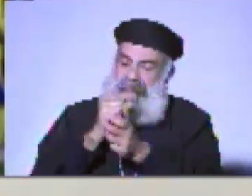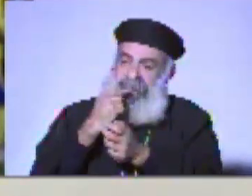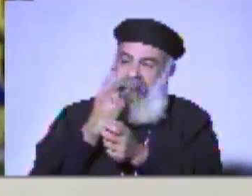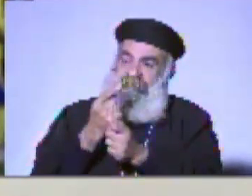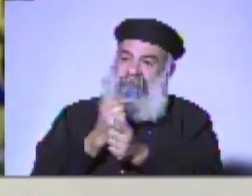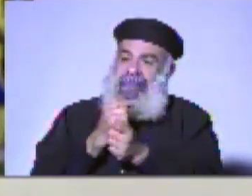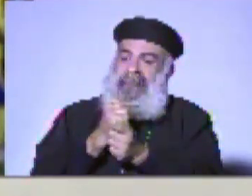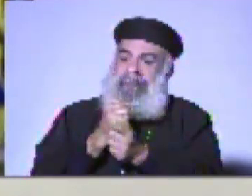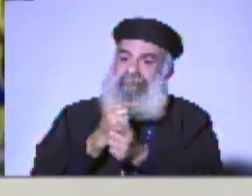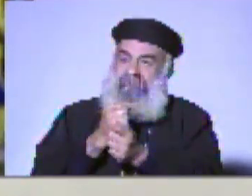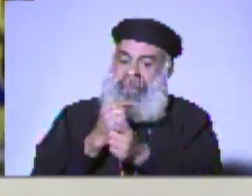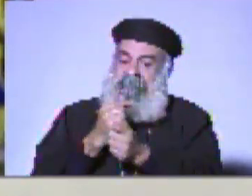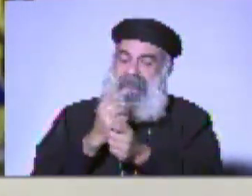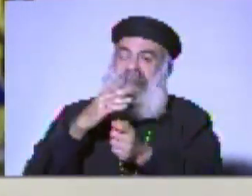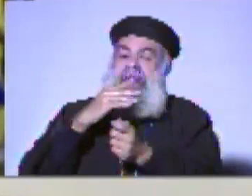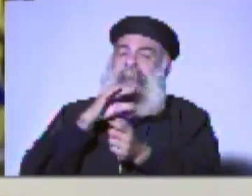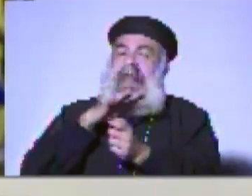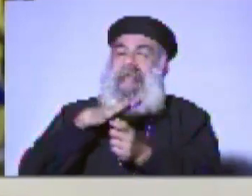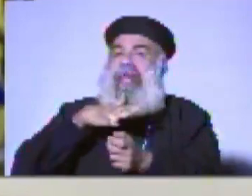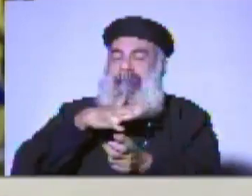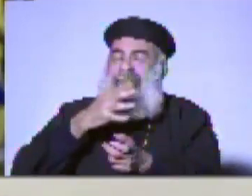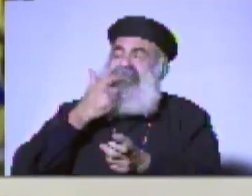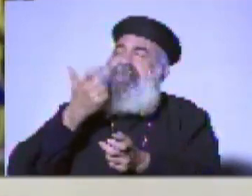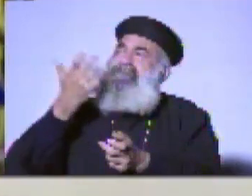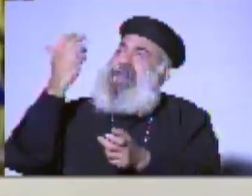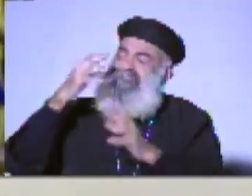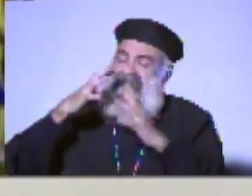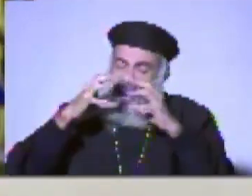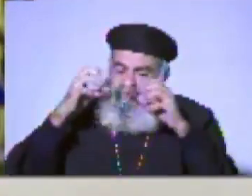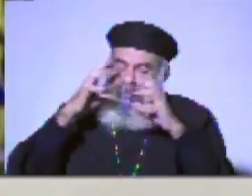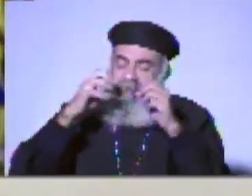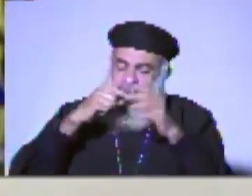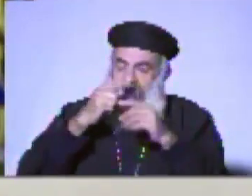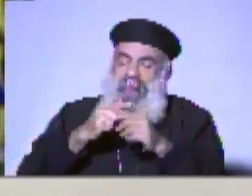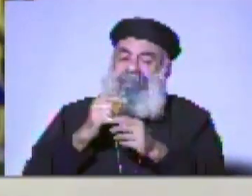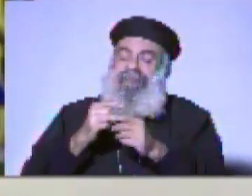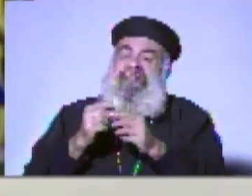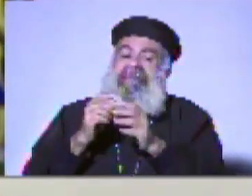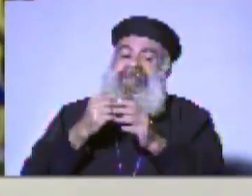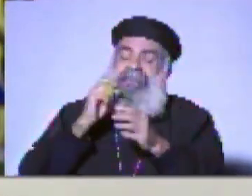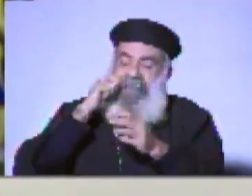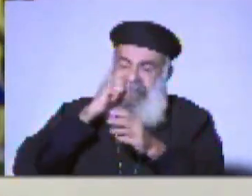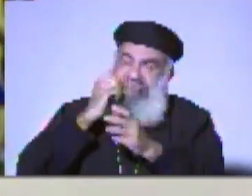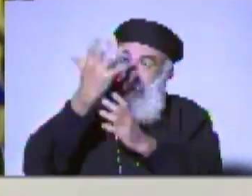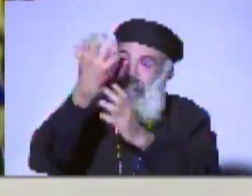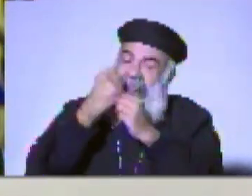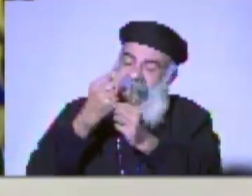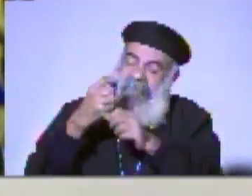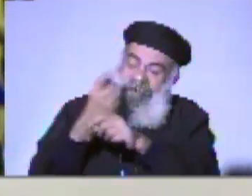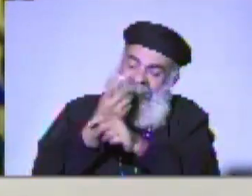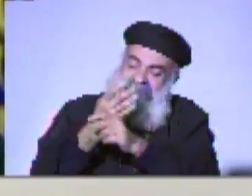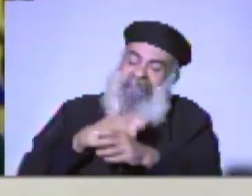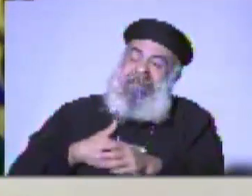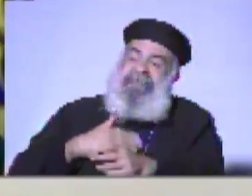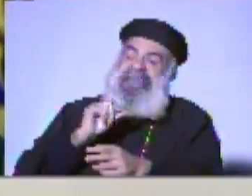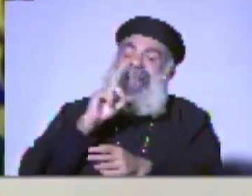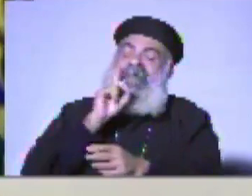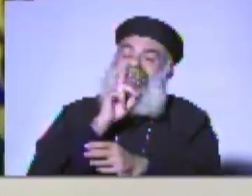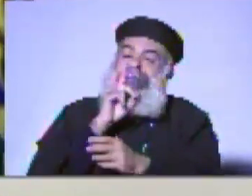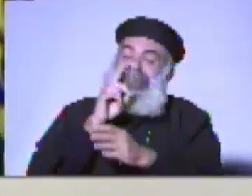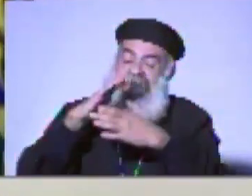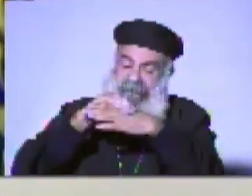اللي استخدموها الاباء في شرح ان الانسان ورث خطيه ادم لان احنا جسدنا اسمه جسد